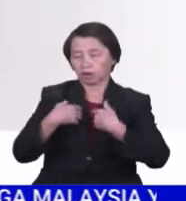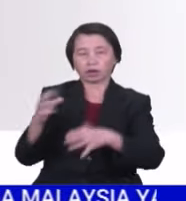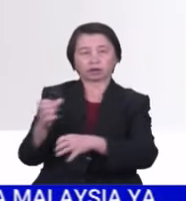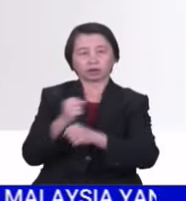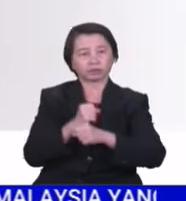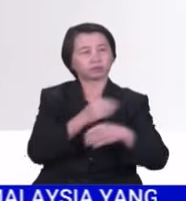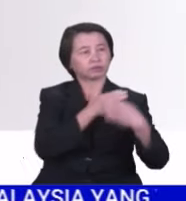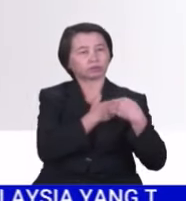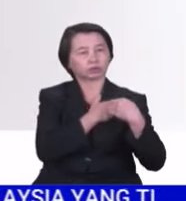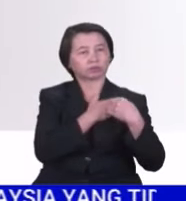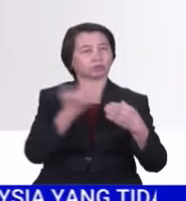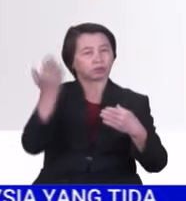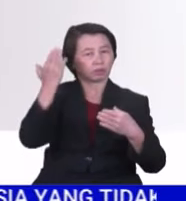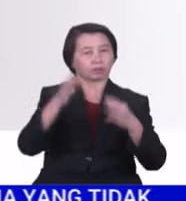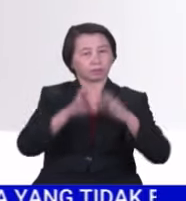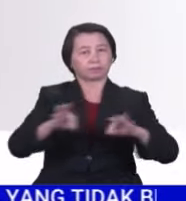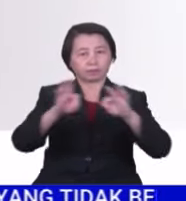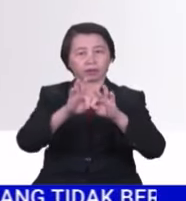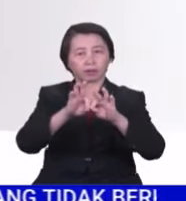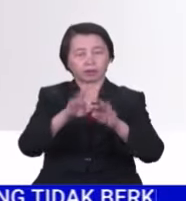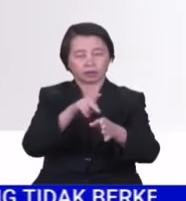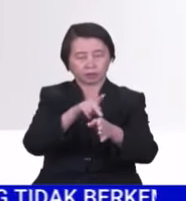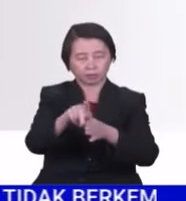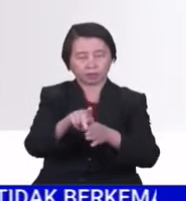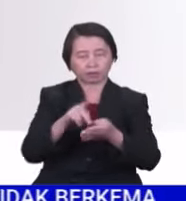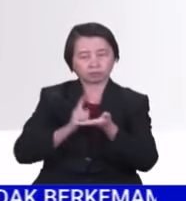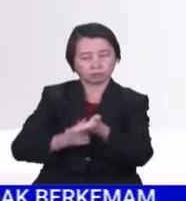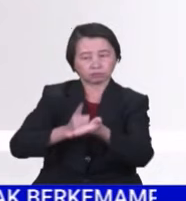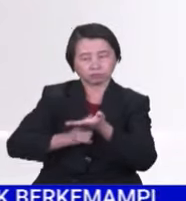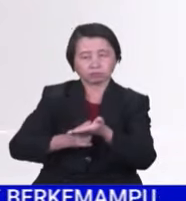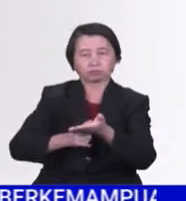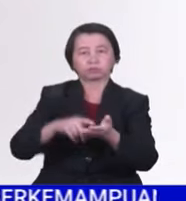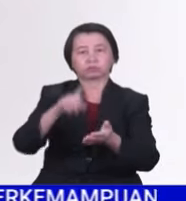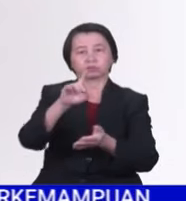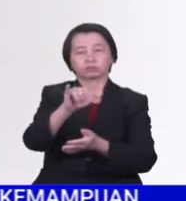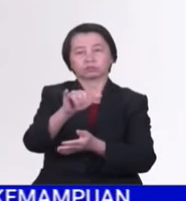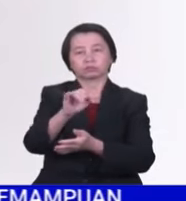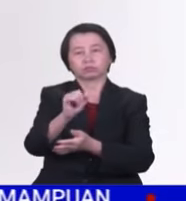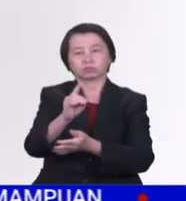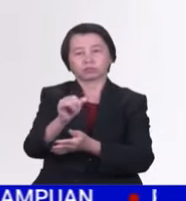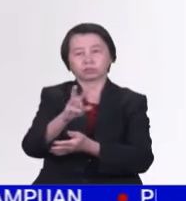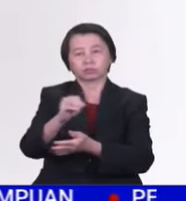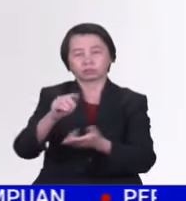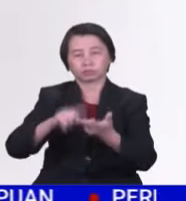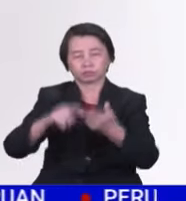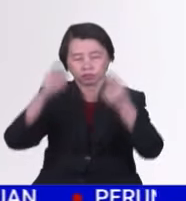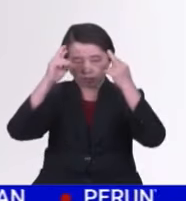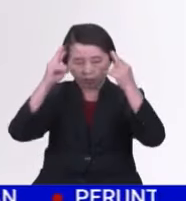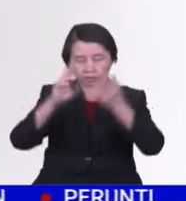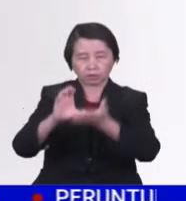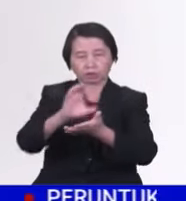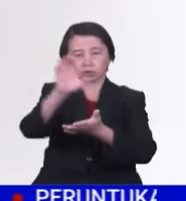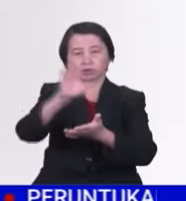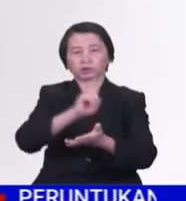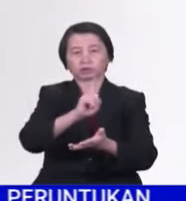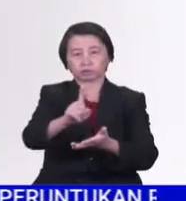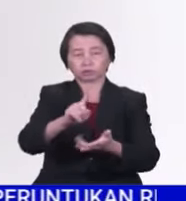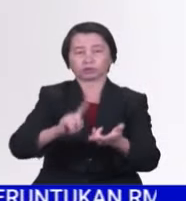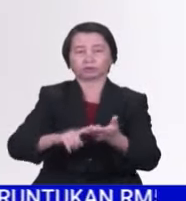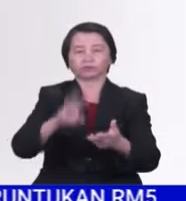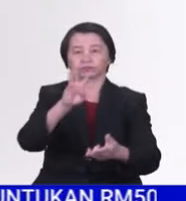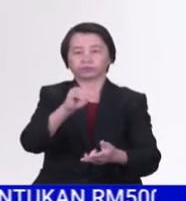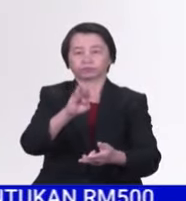menjawab berbagai jabatan penting antaranya pakar perunding Yayasan dakwah islamiyah yadim fraktur colles Islam Daarul rizone